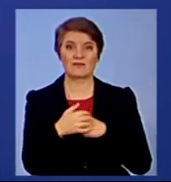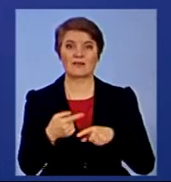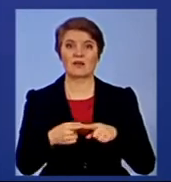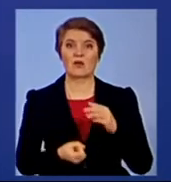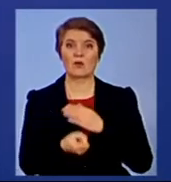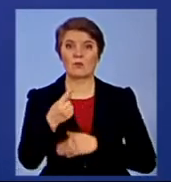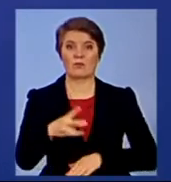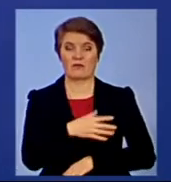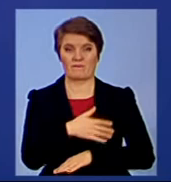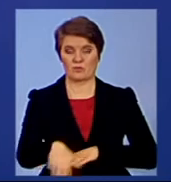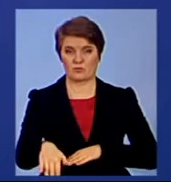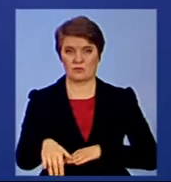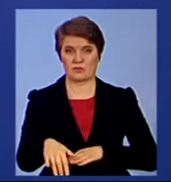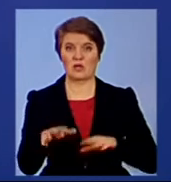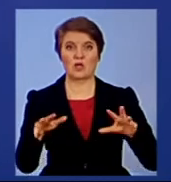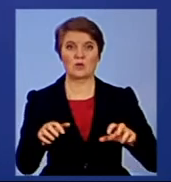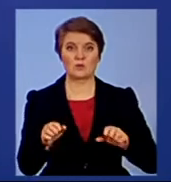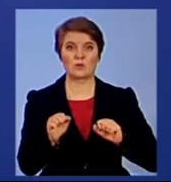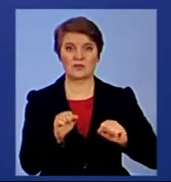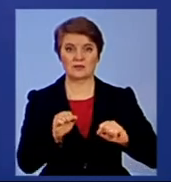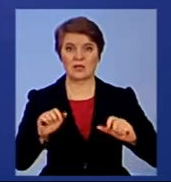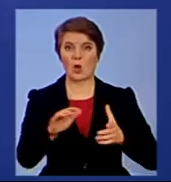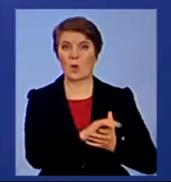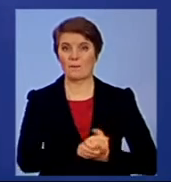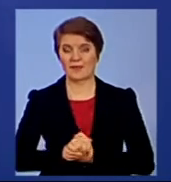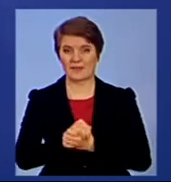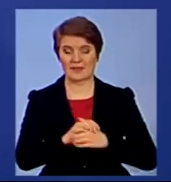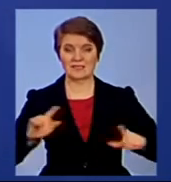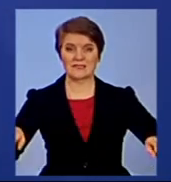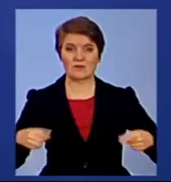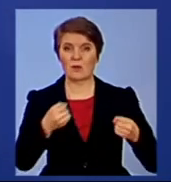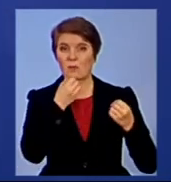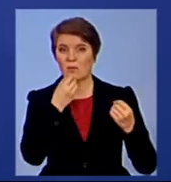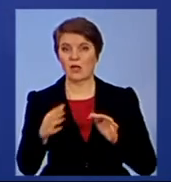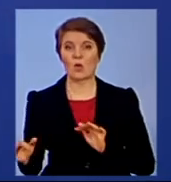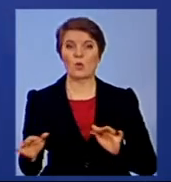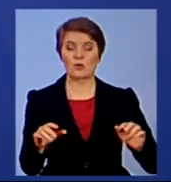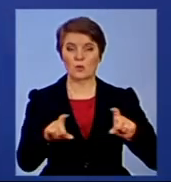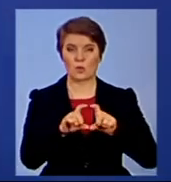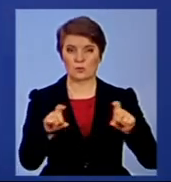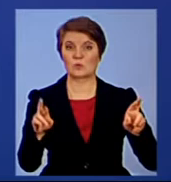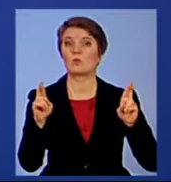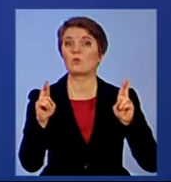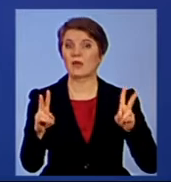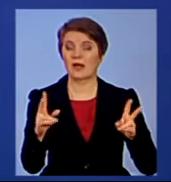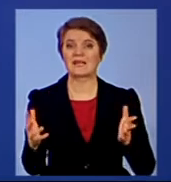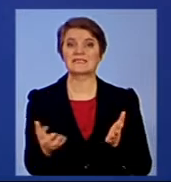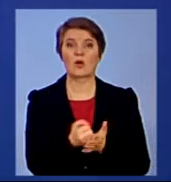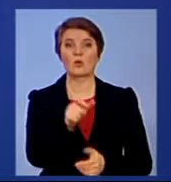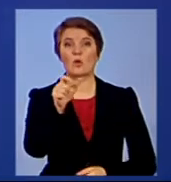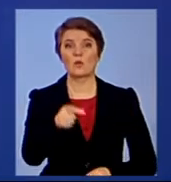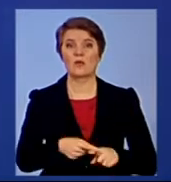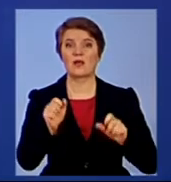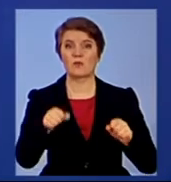вулиці. Міські зоозахисники об'єдналися і створили благодійну організацію. Як знаходять людей, котрі можуть забрати кота додому? І